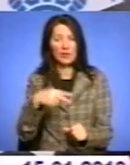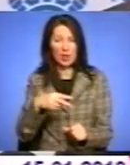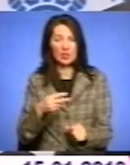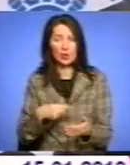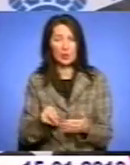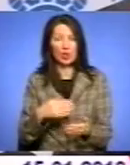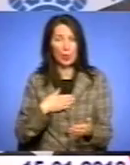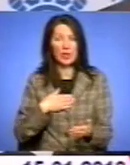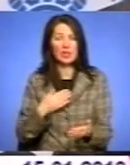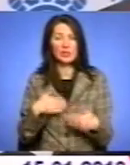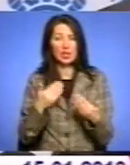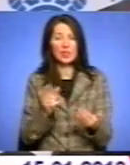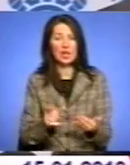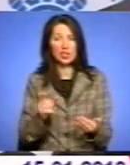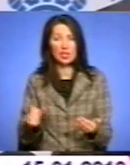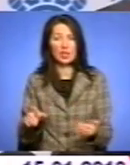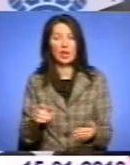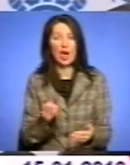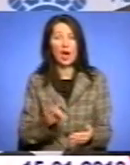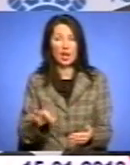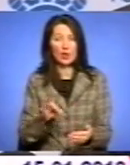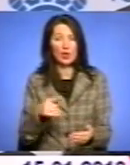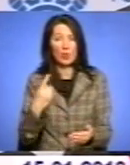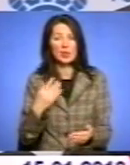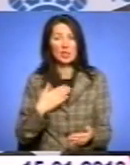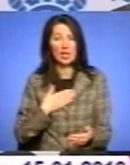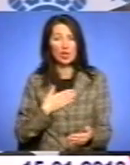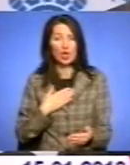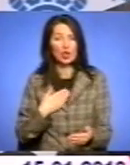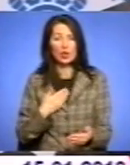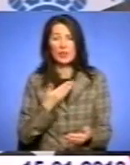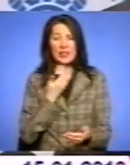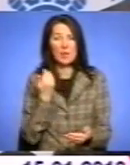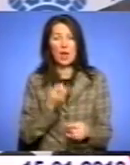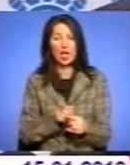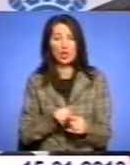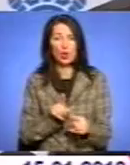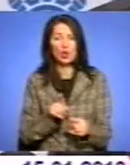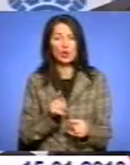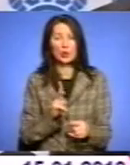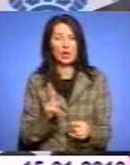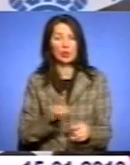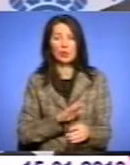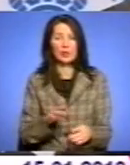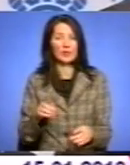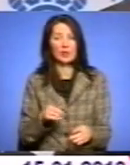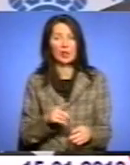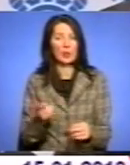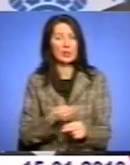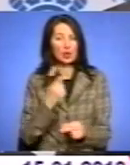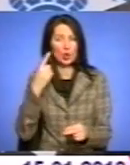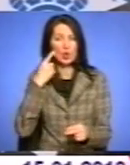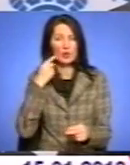звертаються жителі і мешканці районів в області нашої, що немає цього, що дехто недобросовісних